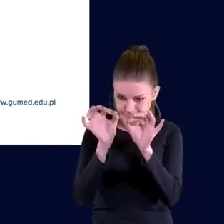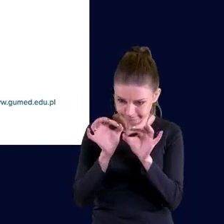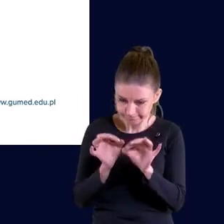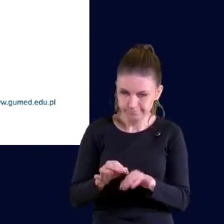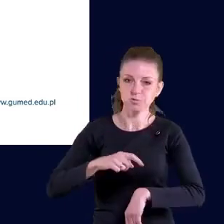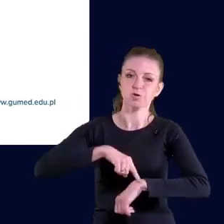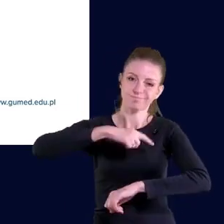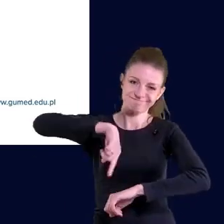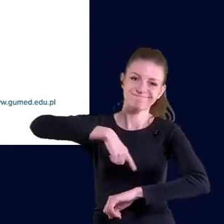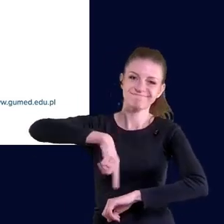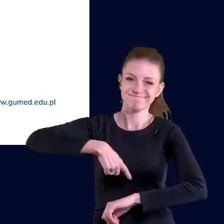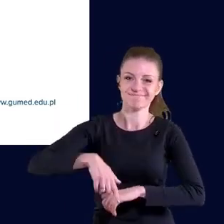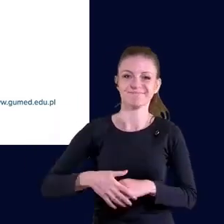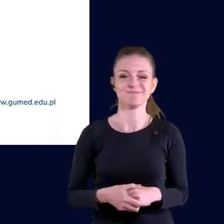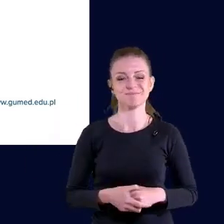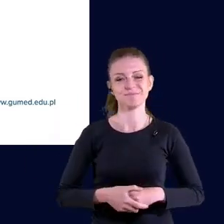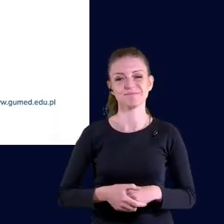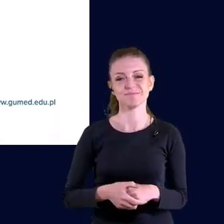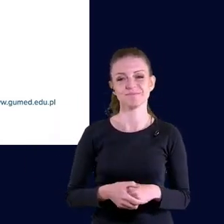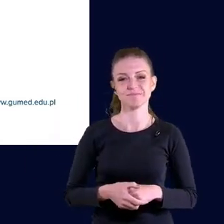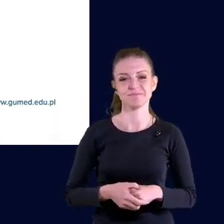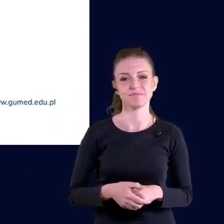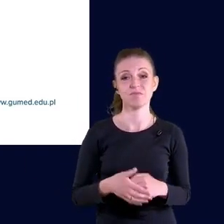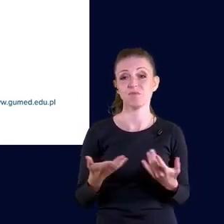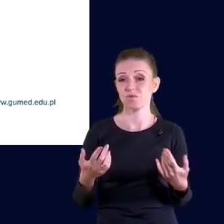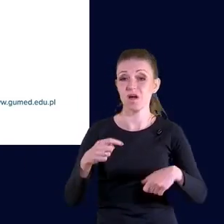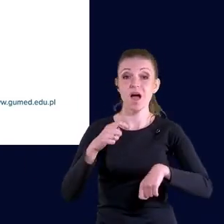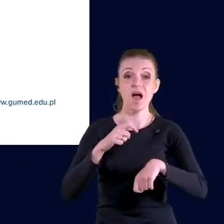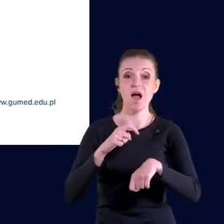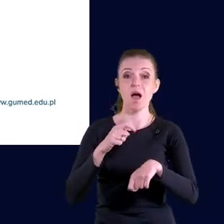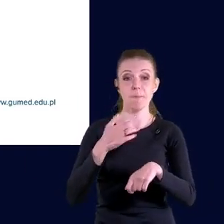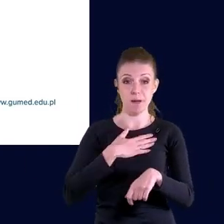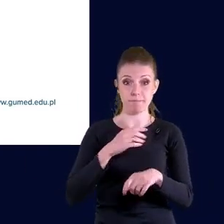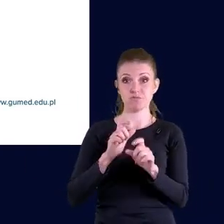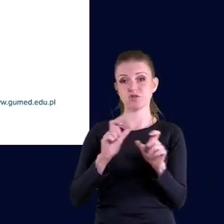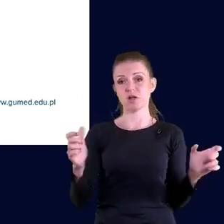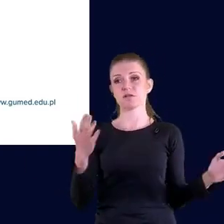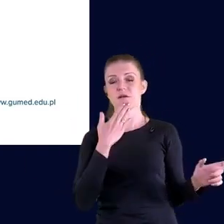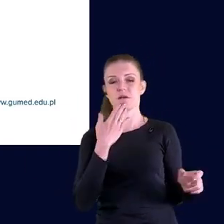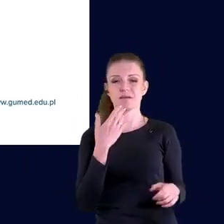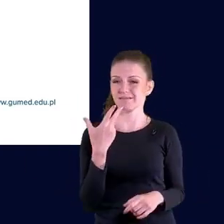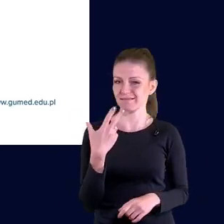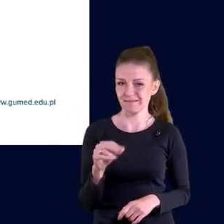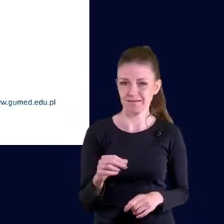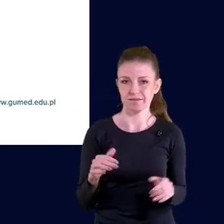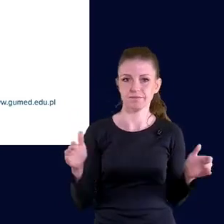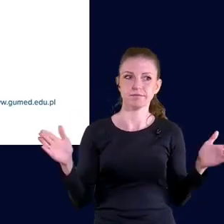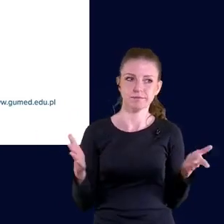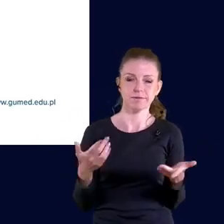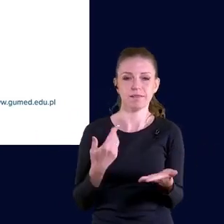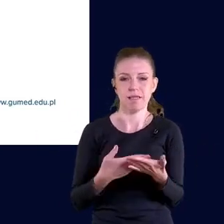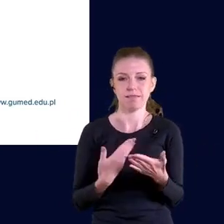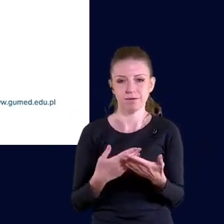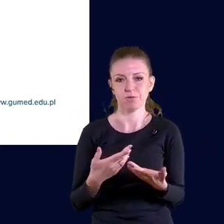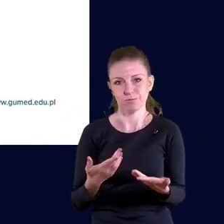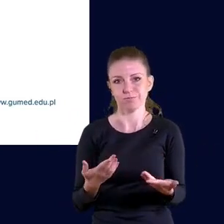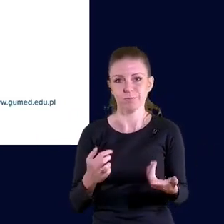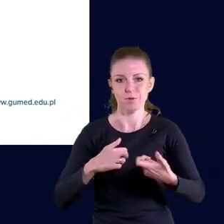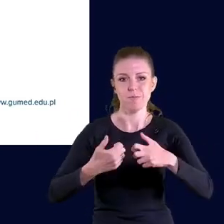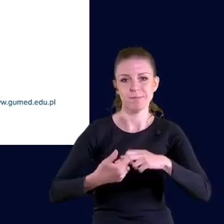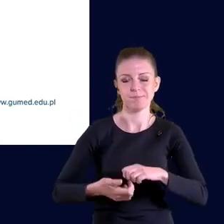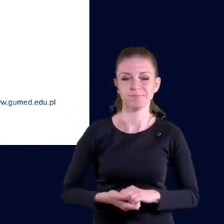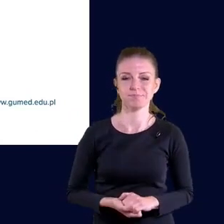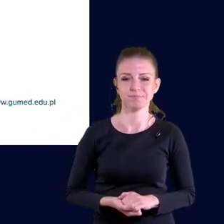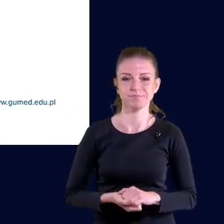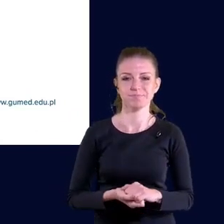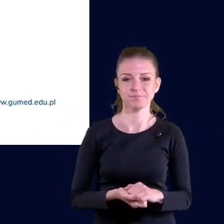żmudnym no A biorąc pod uwagę właśnie czas który ograniczony czas który mieliśmy na to żeby tę pracę wykonać